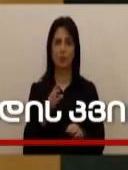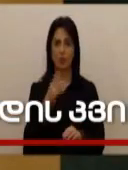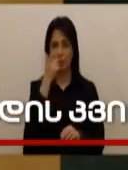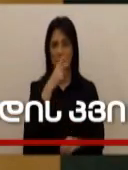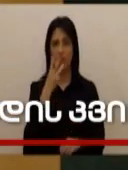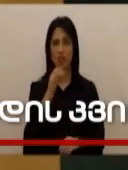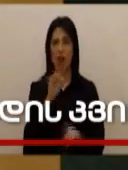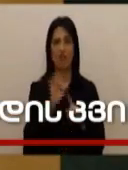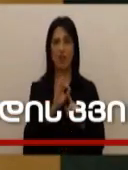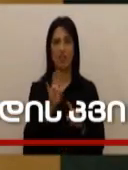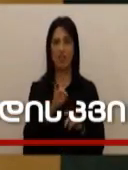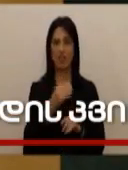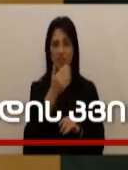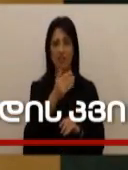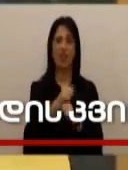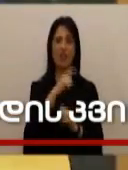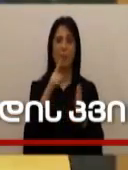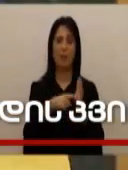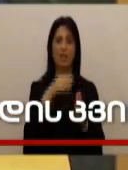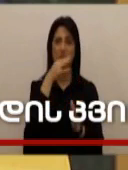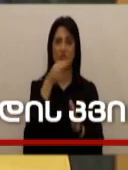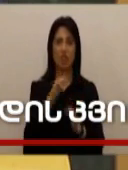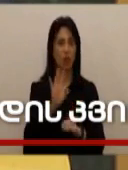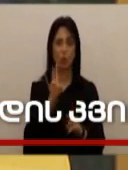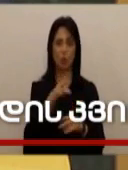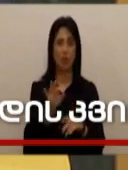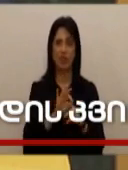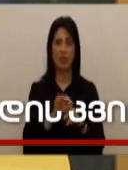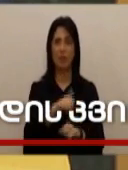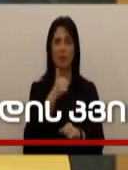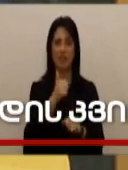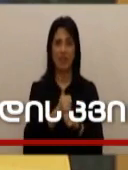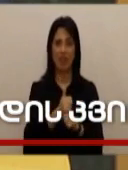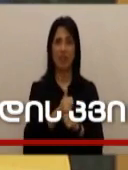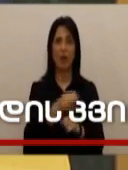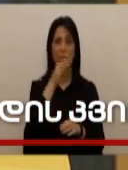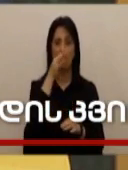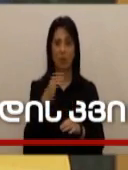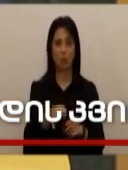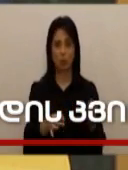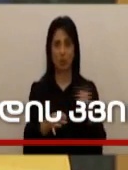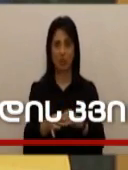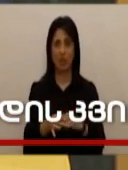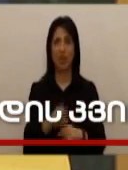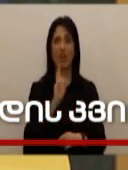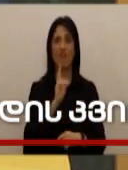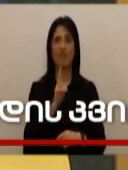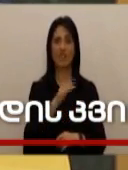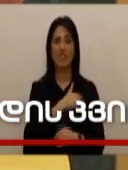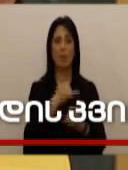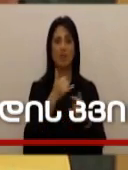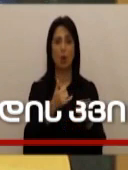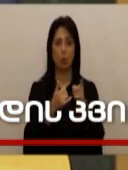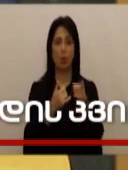Albat, cu ei nu gălăut, cu ei dezvui la pară, că tu drosmăuțemt, nu ne rui ulopt, tavar i tvoaze, mogițe, tu pasul zgațema. Vis, em sa